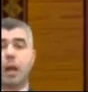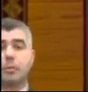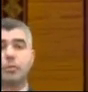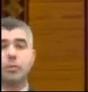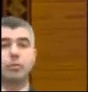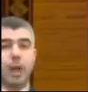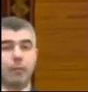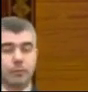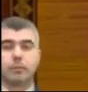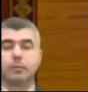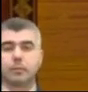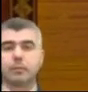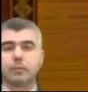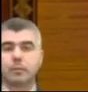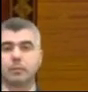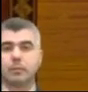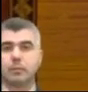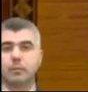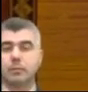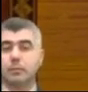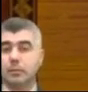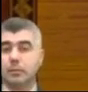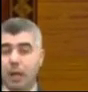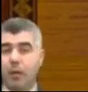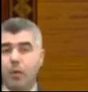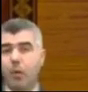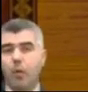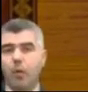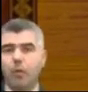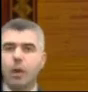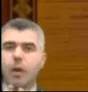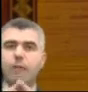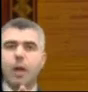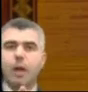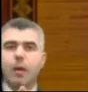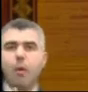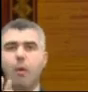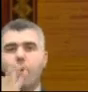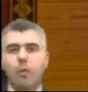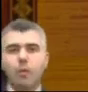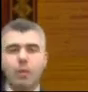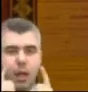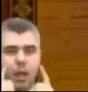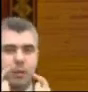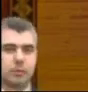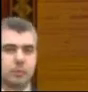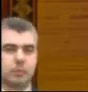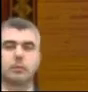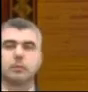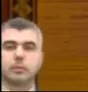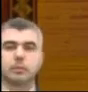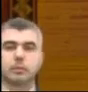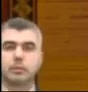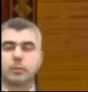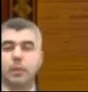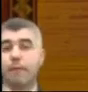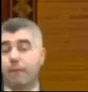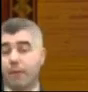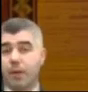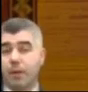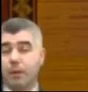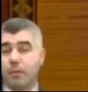به أمير المؤمنين جلالة الملك يمثل تحديا لكل أشكال التطرف.